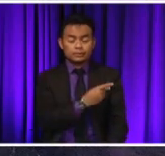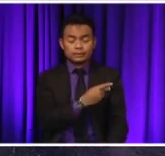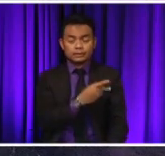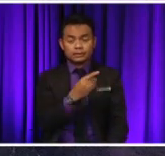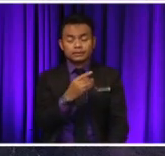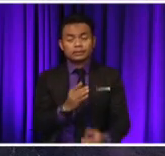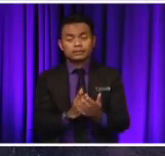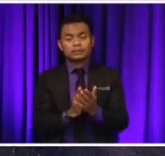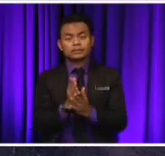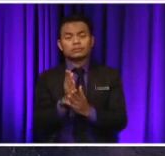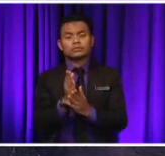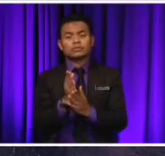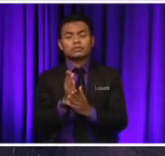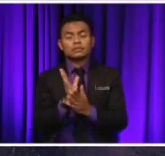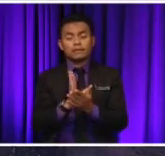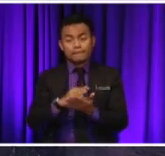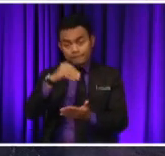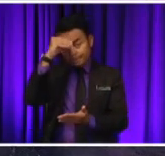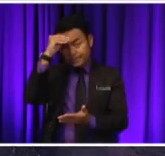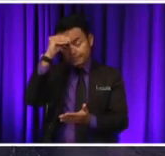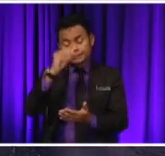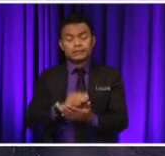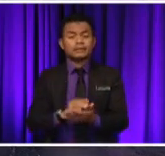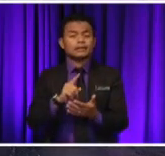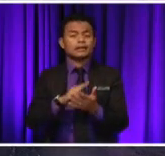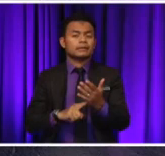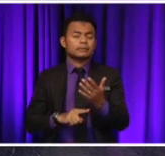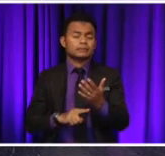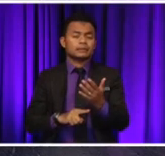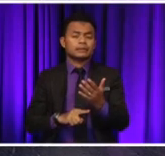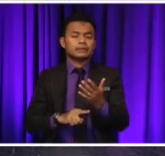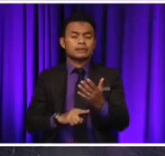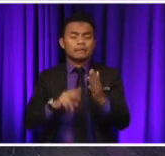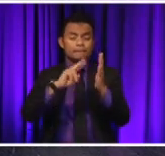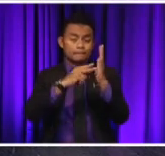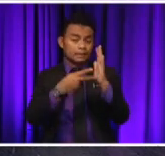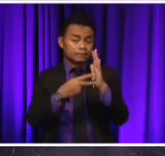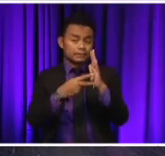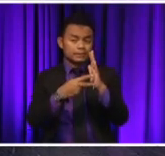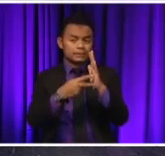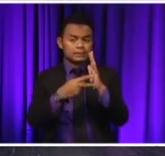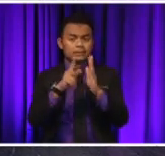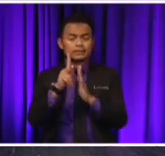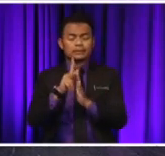kita mengetahui lebih lanjut mengenai definisi kepentingan dan kemahiran pengurusan